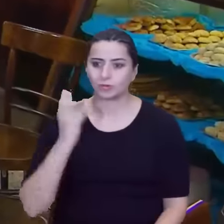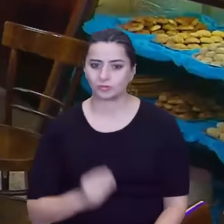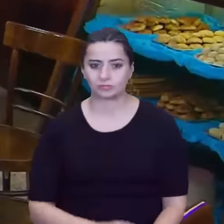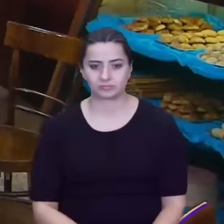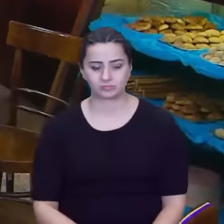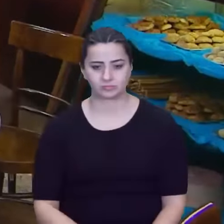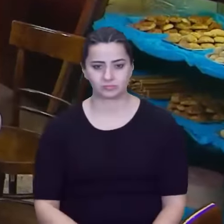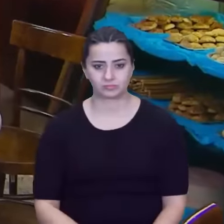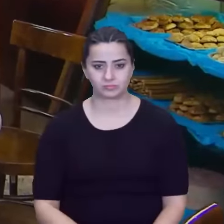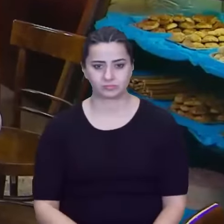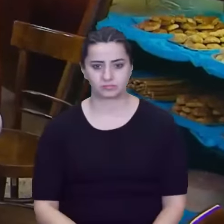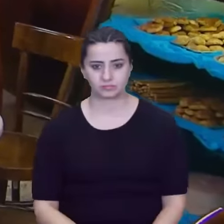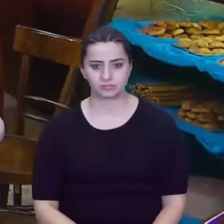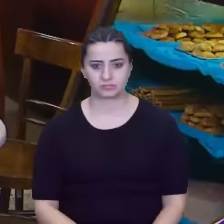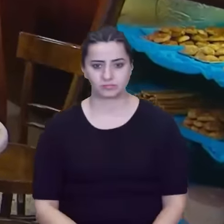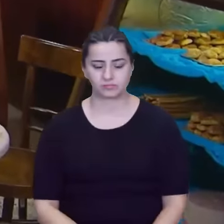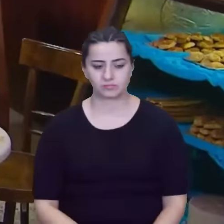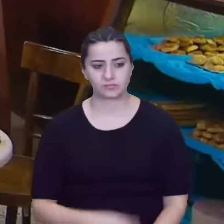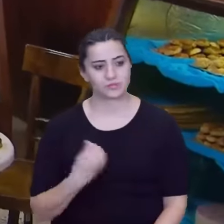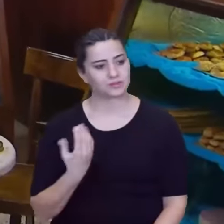Yorulacağım. Koşarak gidiyor.